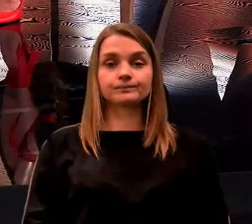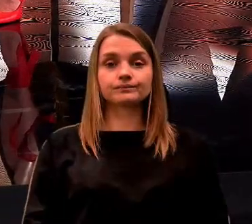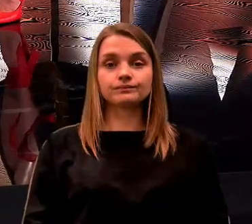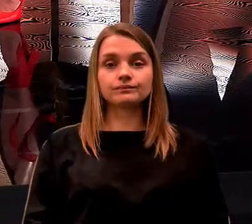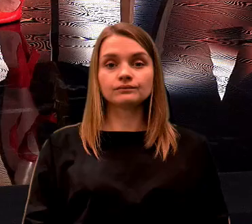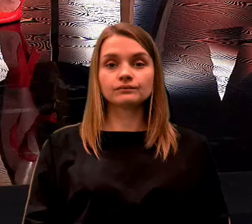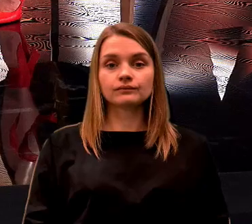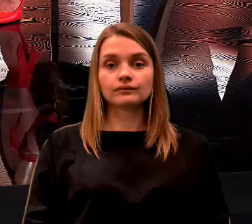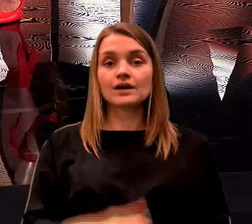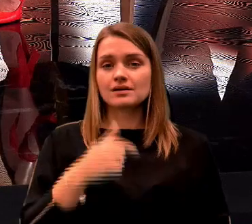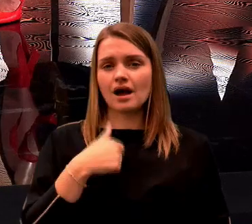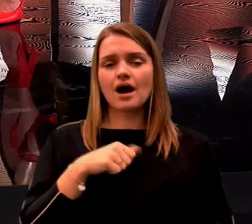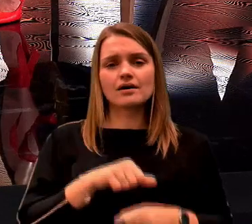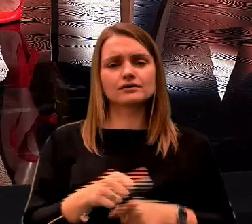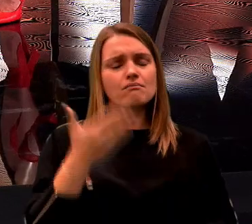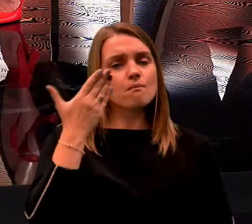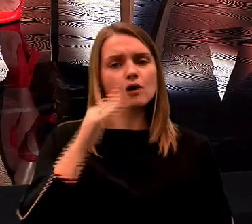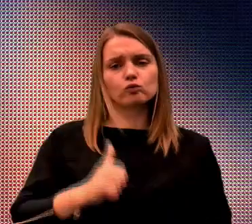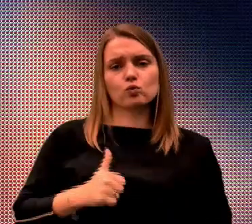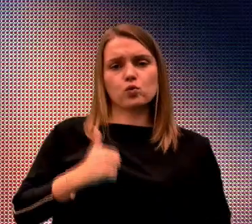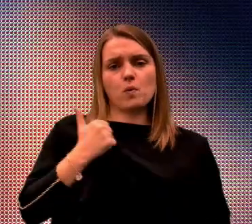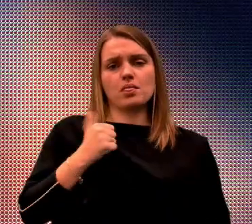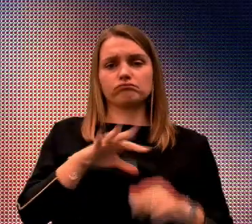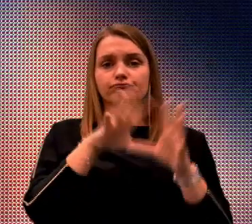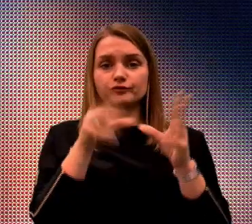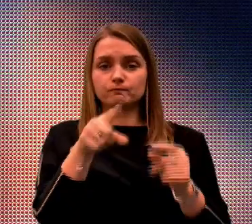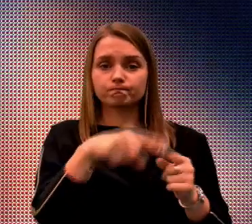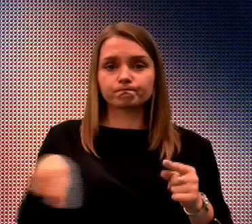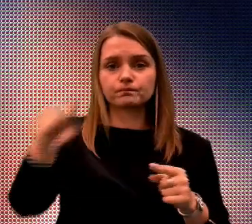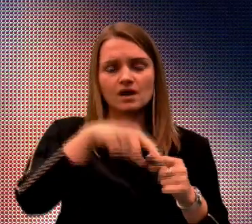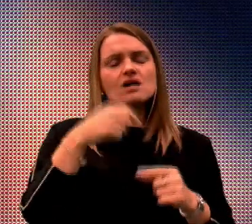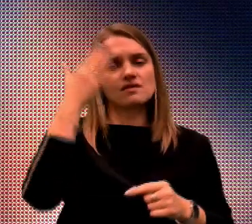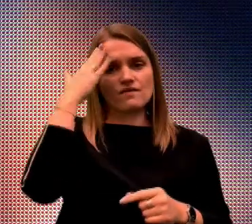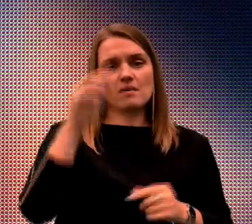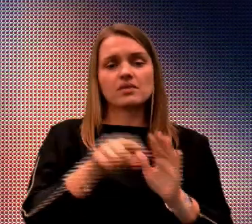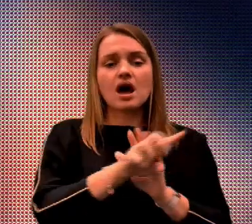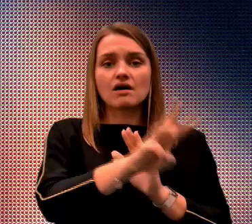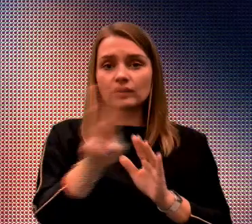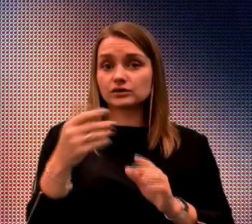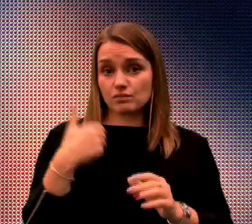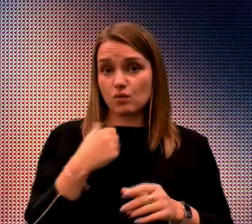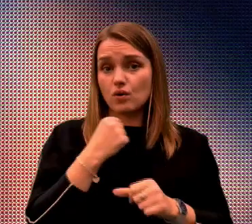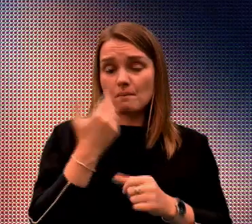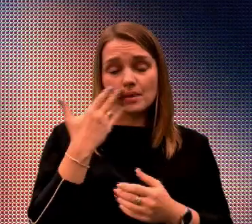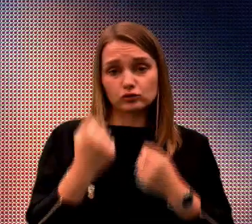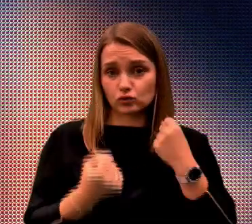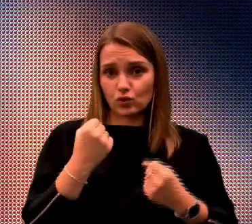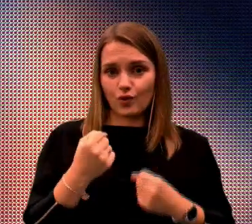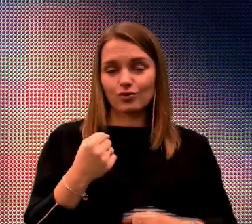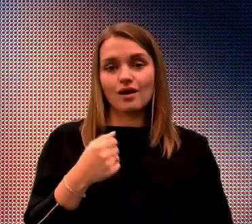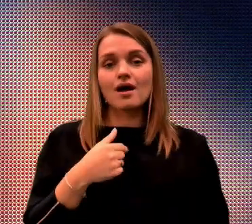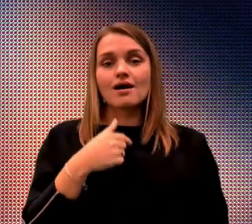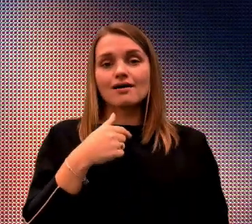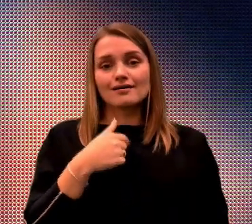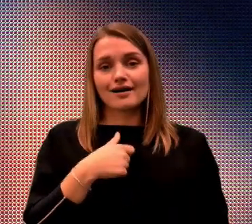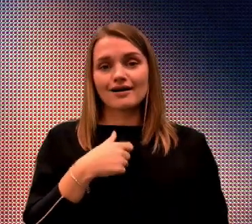jestem strasznie dumna z nich wszystkich, bo wiem, jak to było dla nich trudne. Ja się śmiałam, że ponieważ